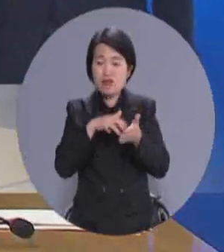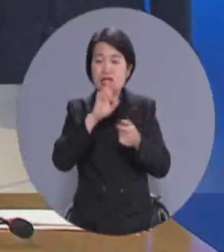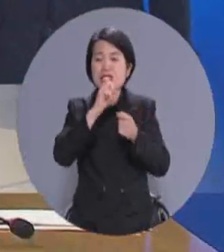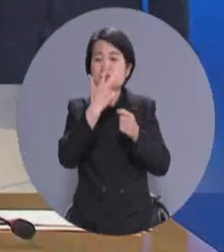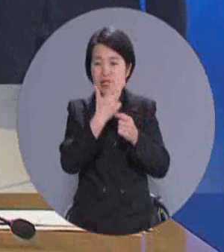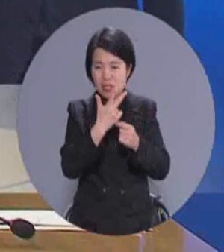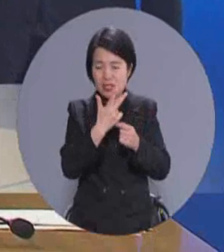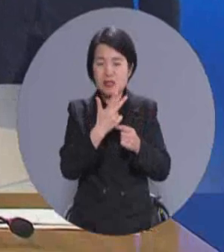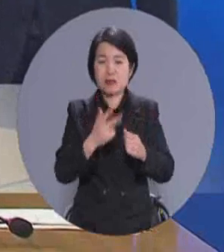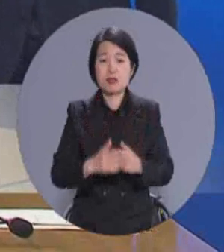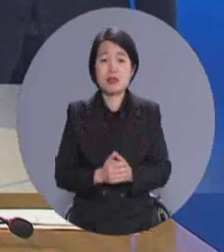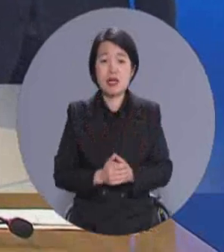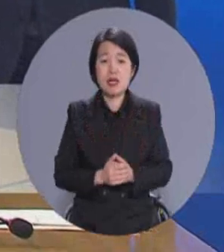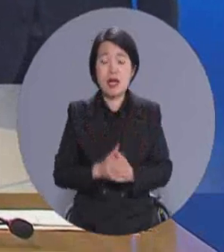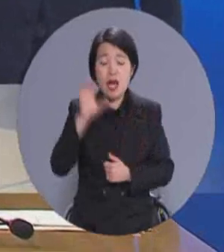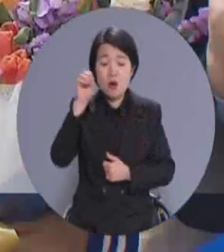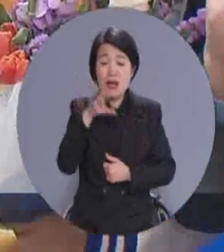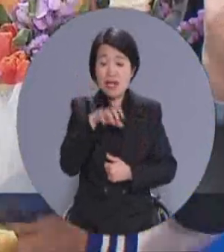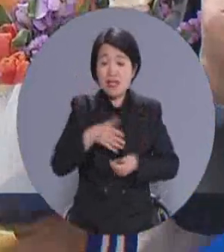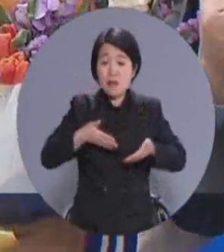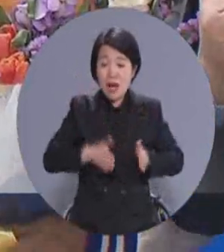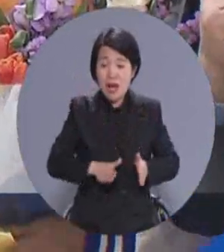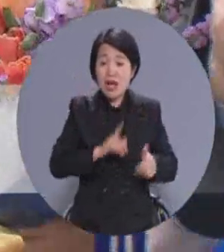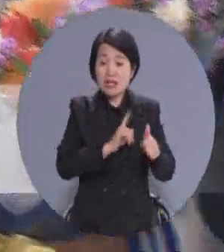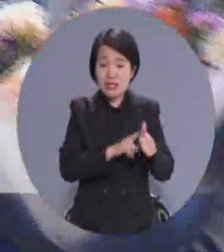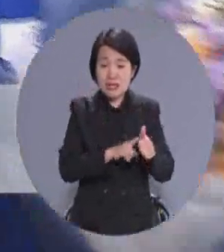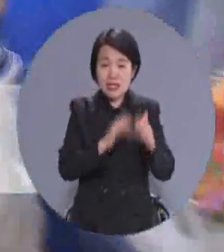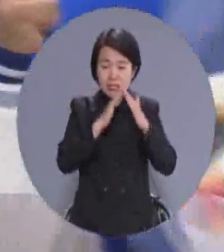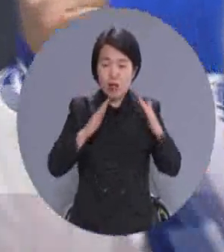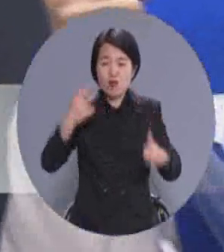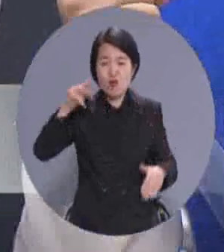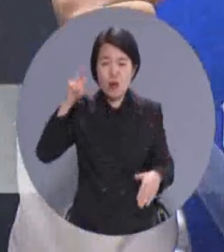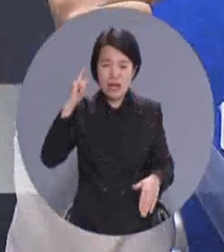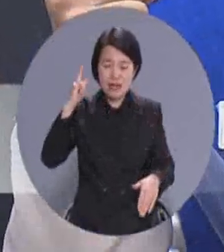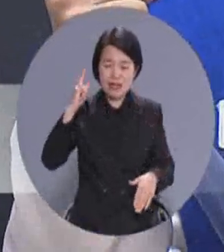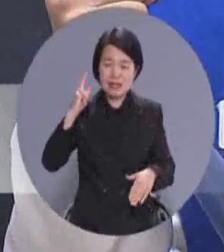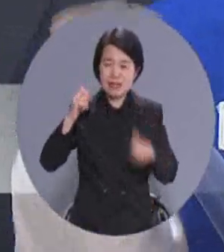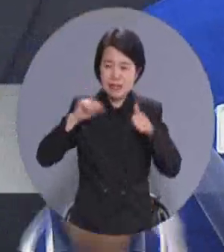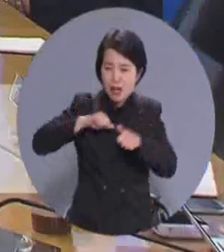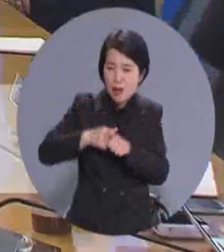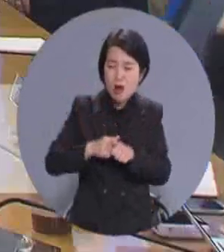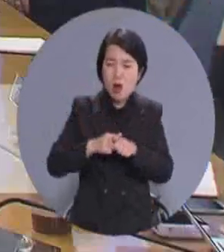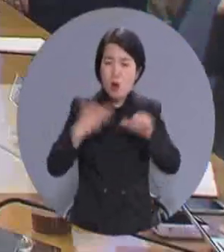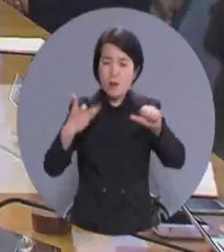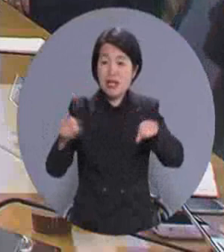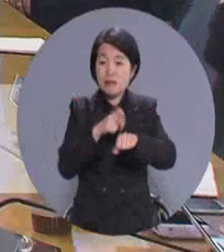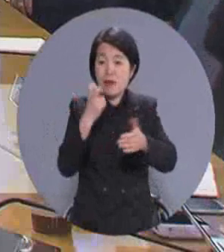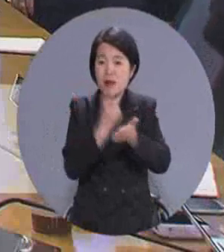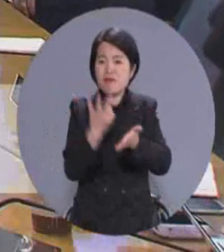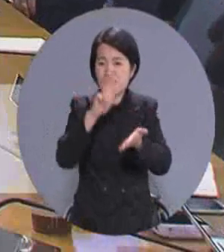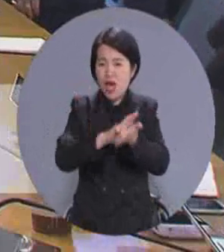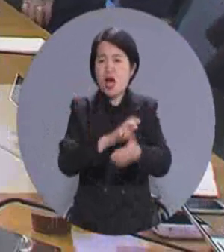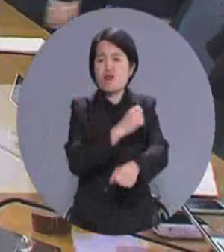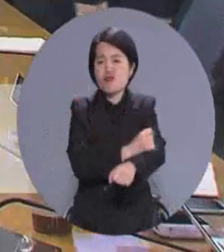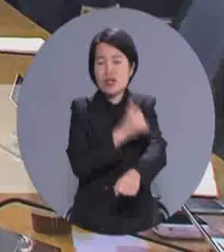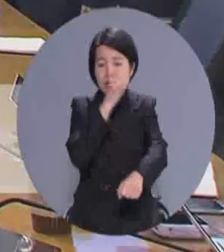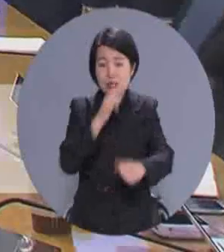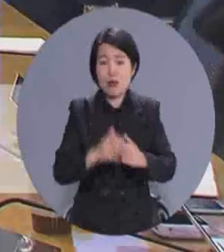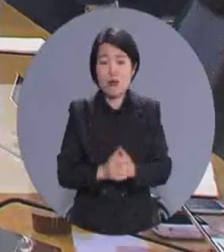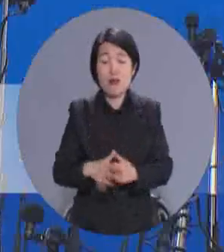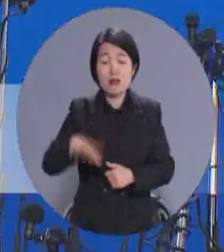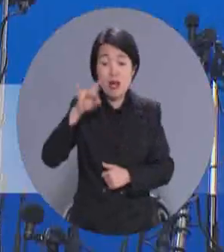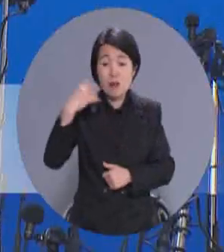발표했습니다. 광양 출신의 정 교수는 전두환 처벌과 5.18 특별법 제정에 기여했고 헌정사상